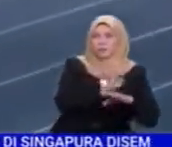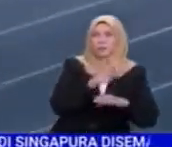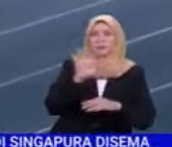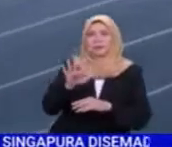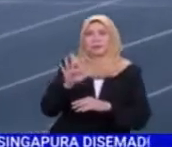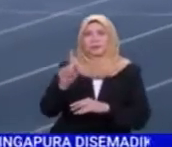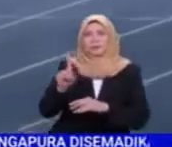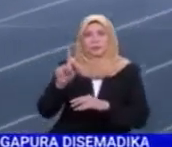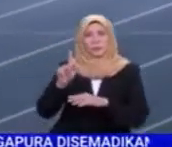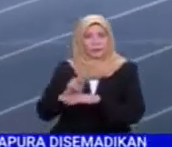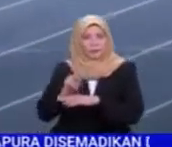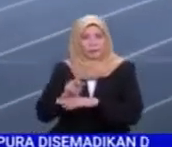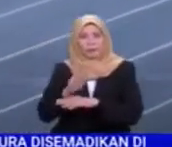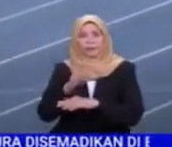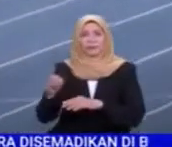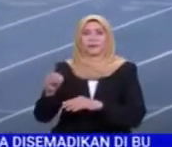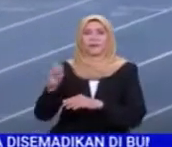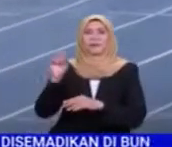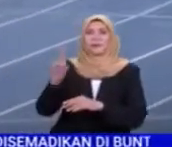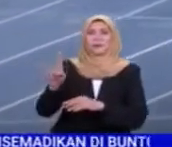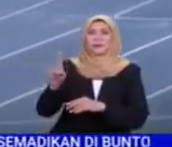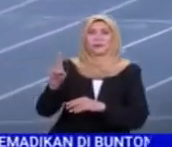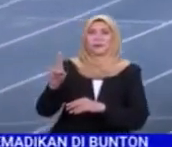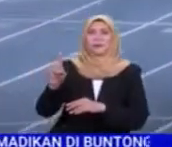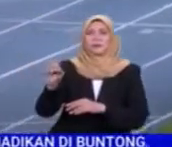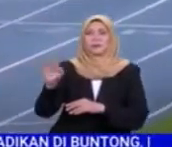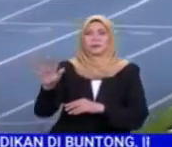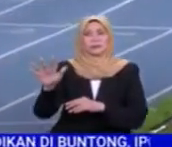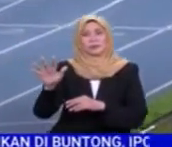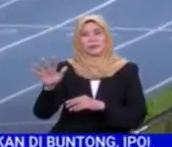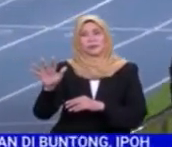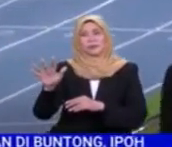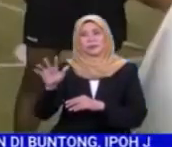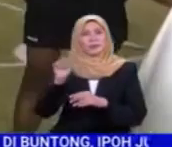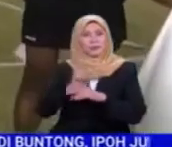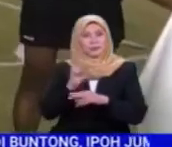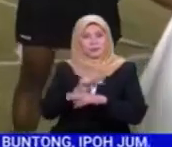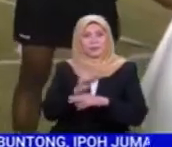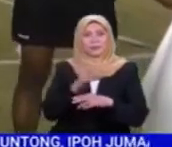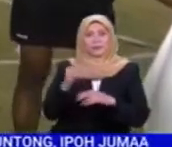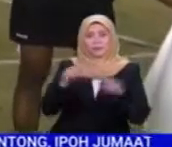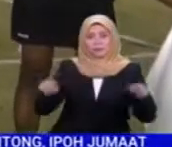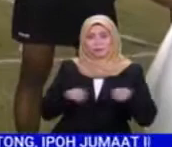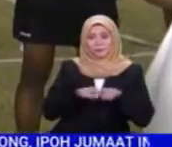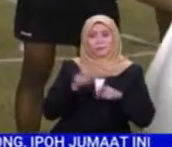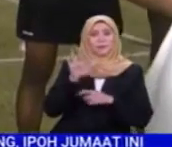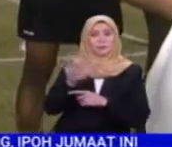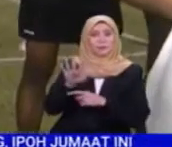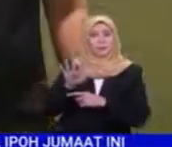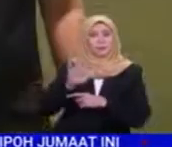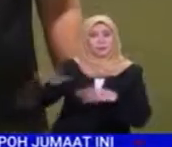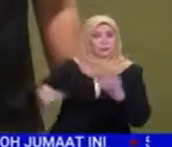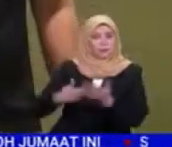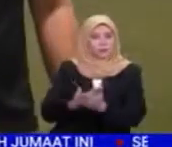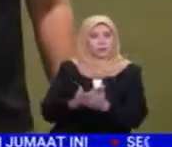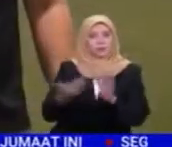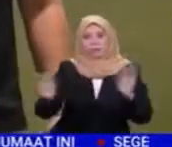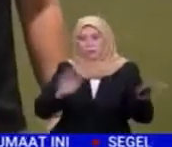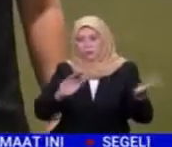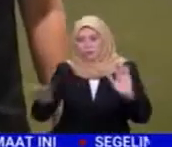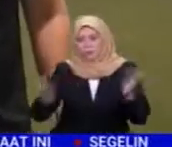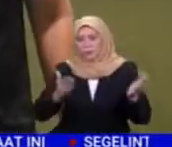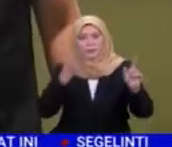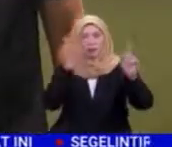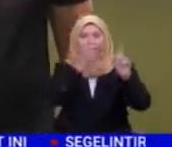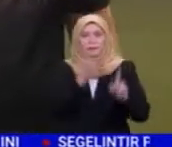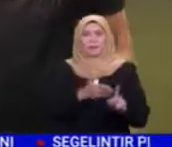7451 perak dan 105 Gangsa seterusnya menduduki tangga kelima keseluruhan berbanding